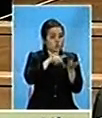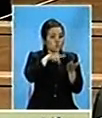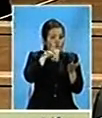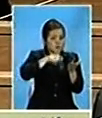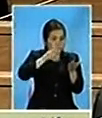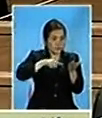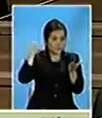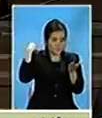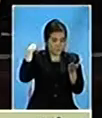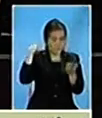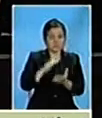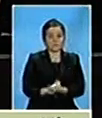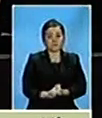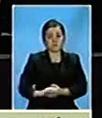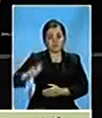วิทย์ครับ